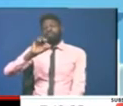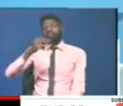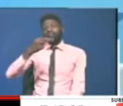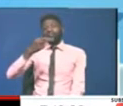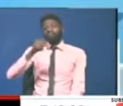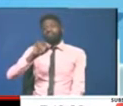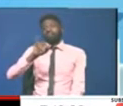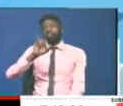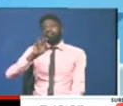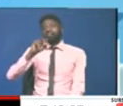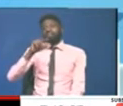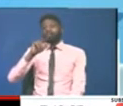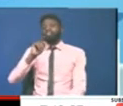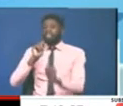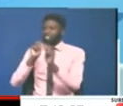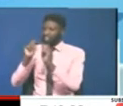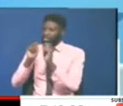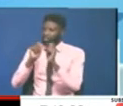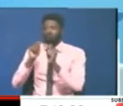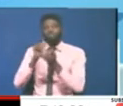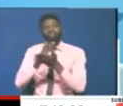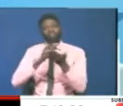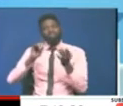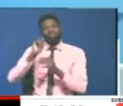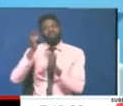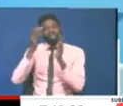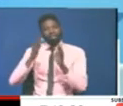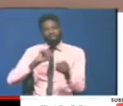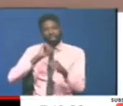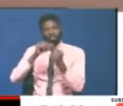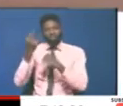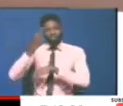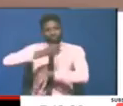ya Wakenya kuhusu muhimu wa siku hii.